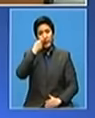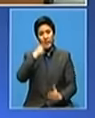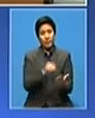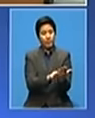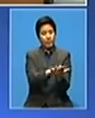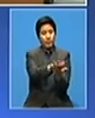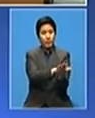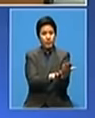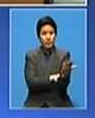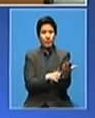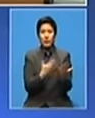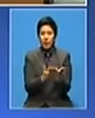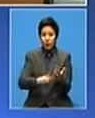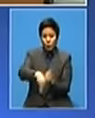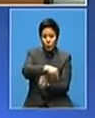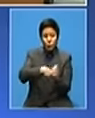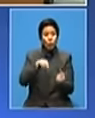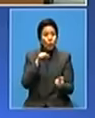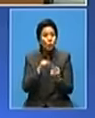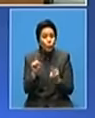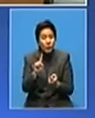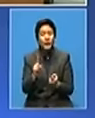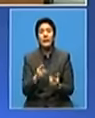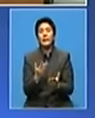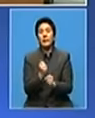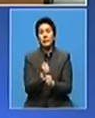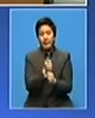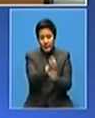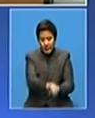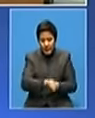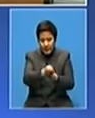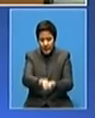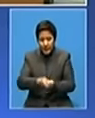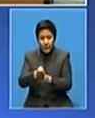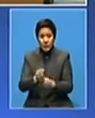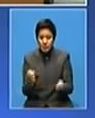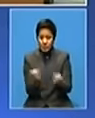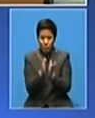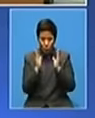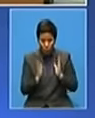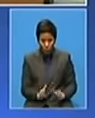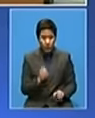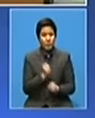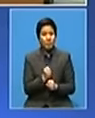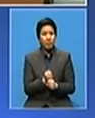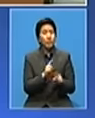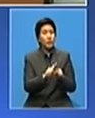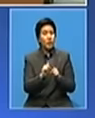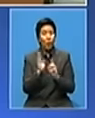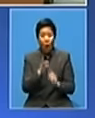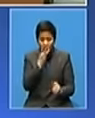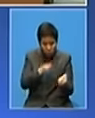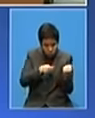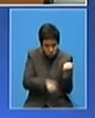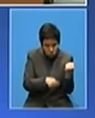ที่มีรายได้จากการทำการเกษตรนะครับอาจจะมีผลกระทบกับเกษตรกรเป็นวงกว้างโดยเฉพาะผู้ที่ปลูกข้า